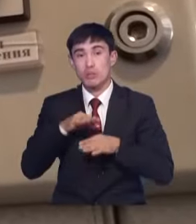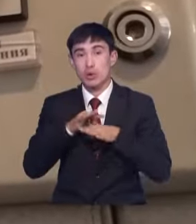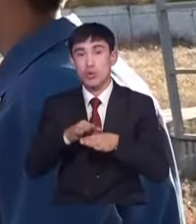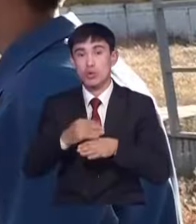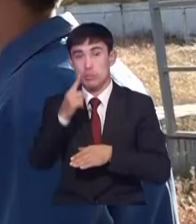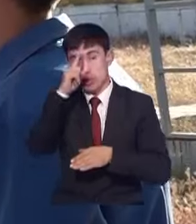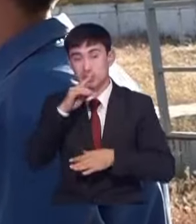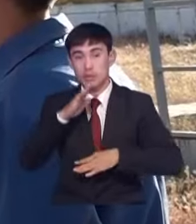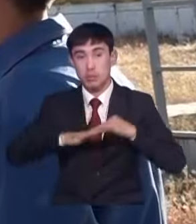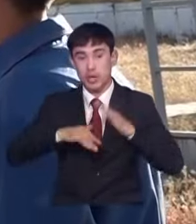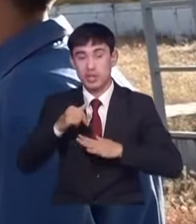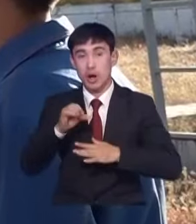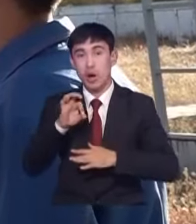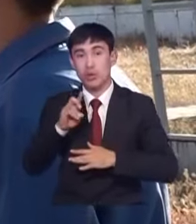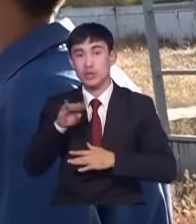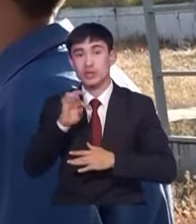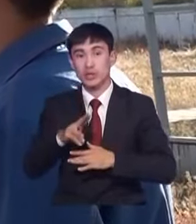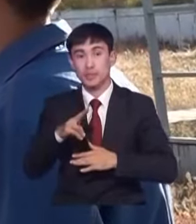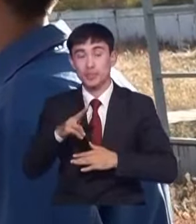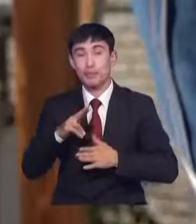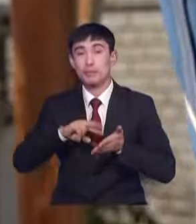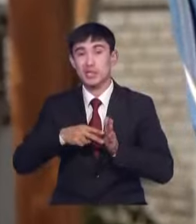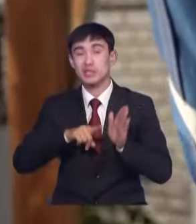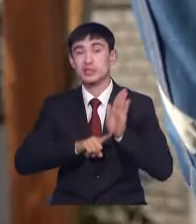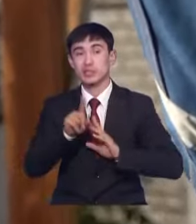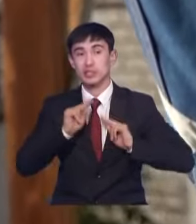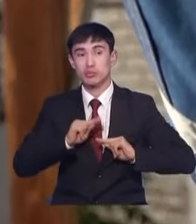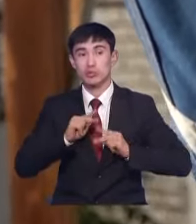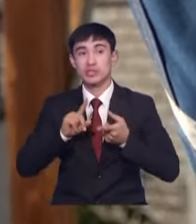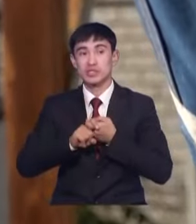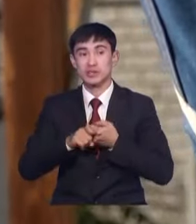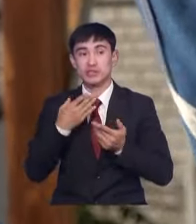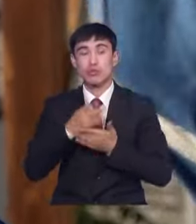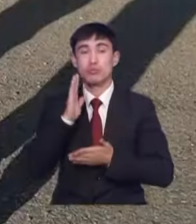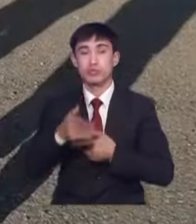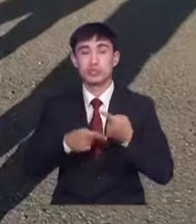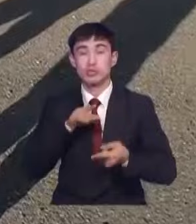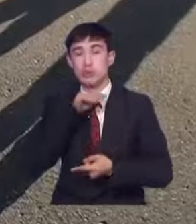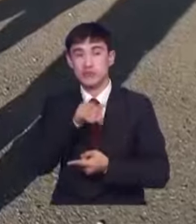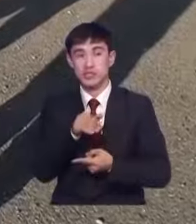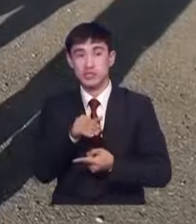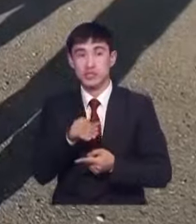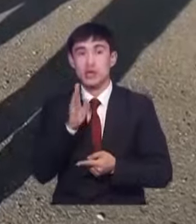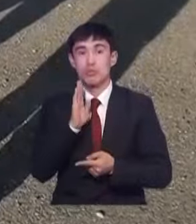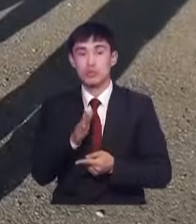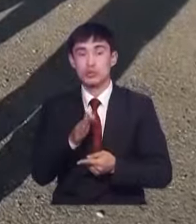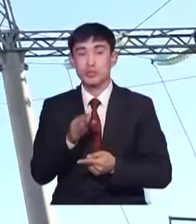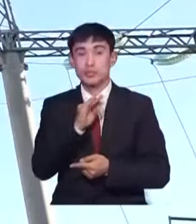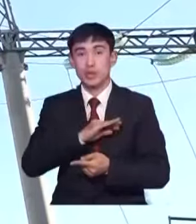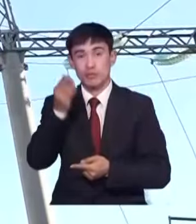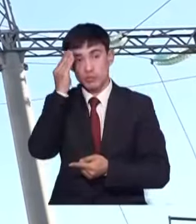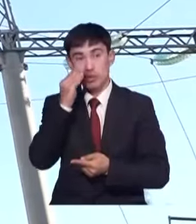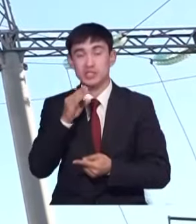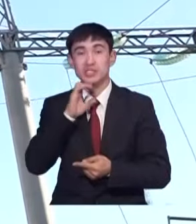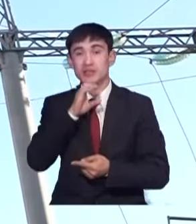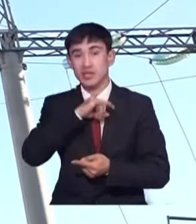месячную практику в АО тотек и вскоре планирует приступить к работе он связывает своё будущее с этой профессией и намерен применять полученные в